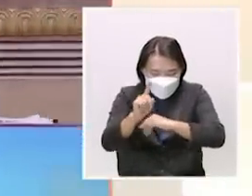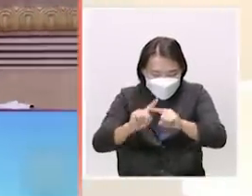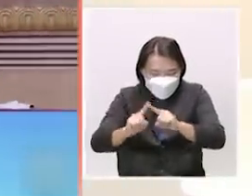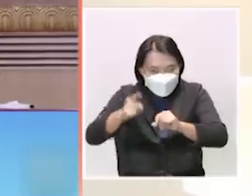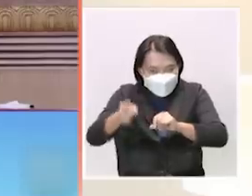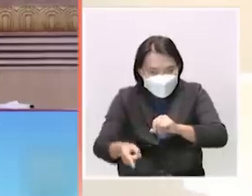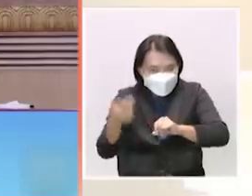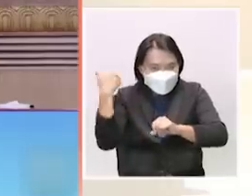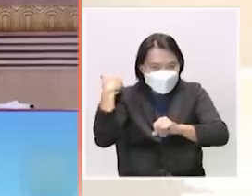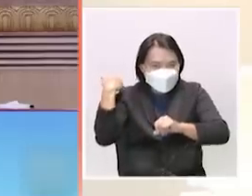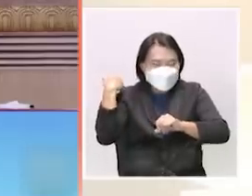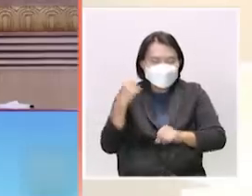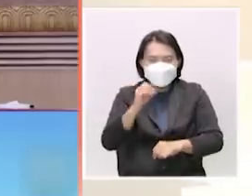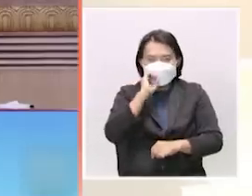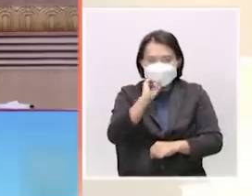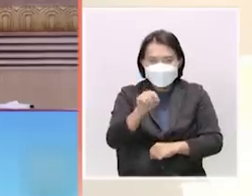ช่น